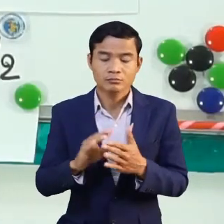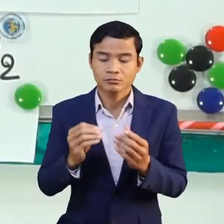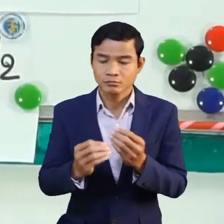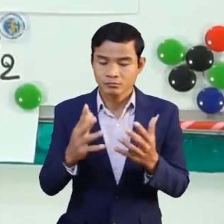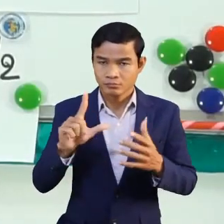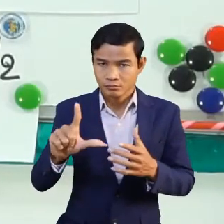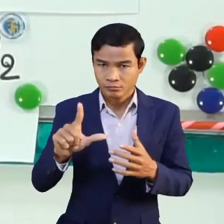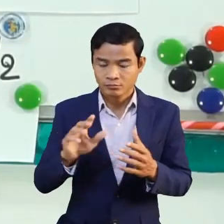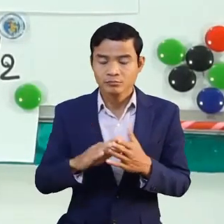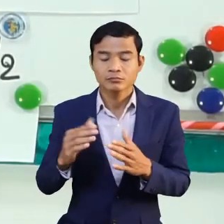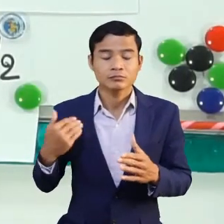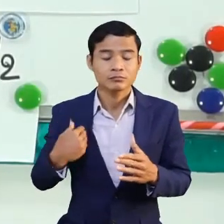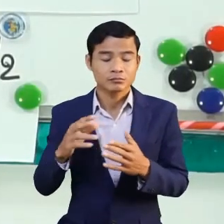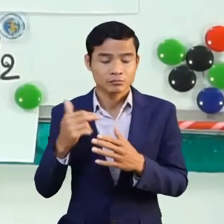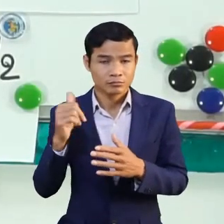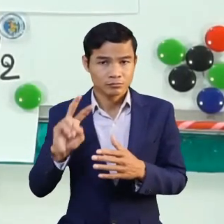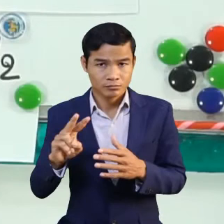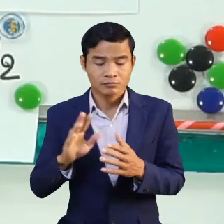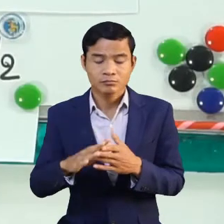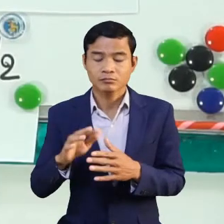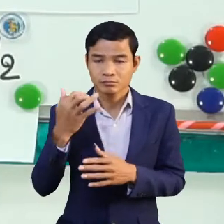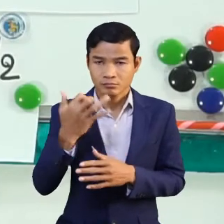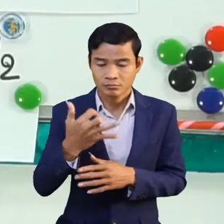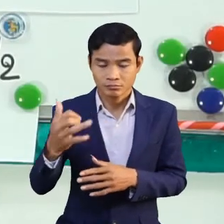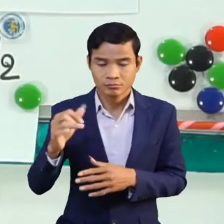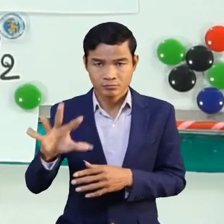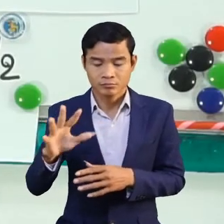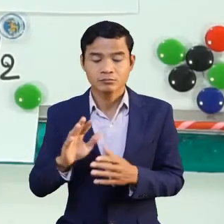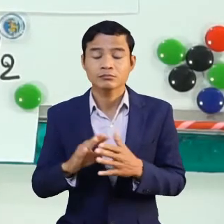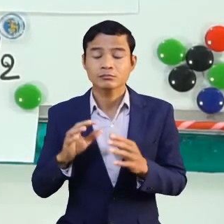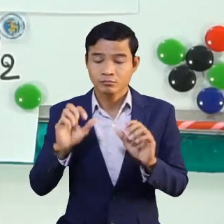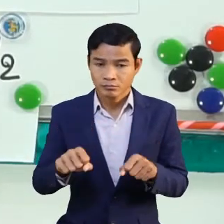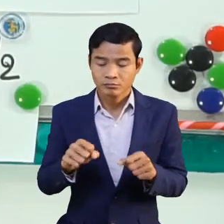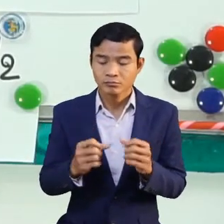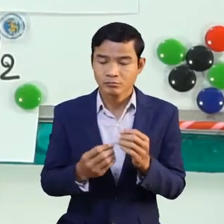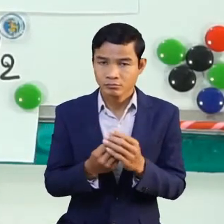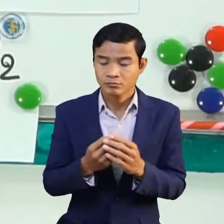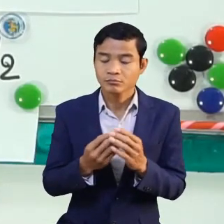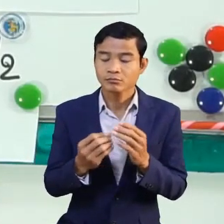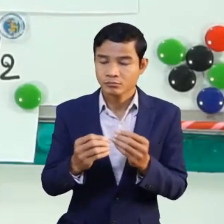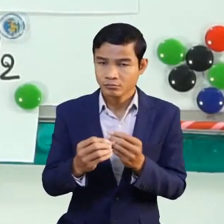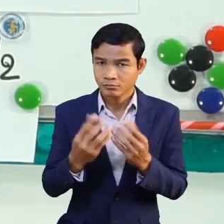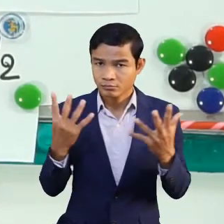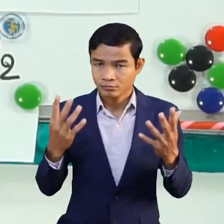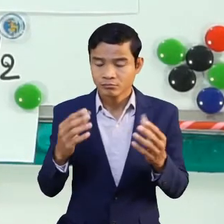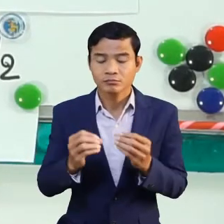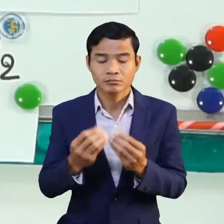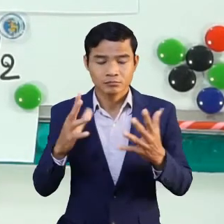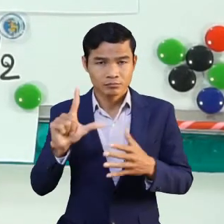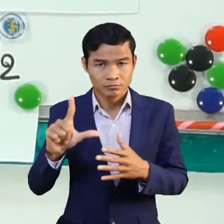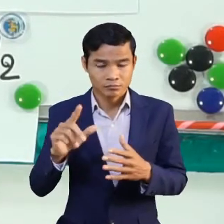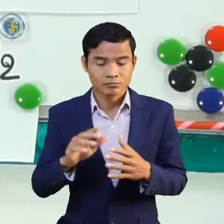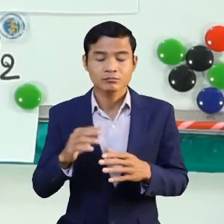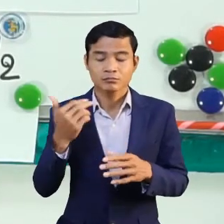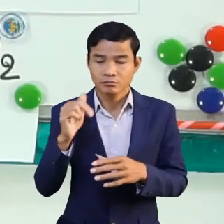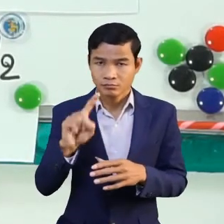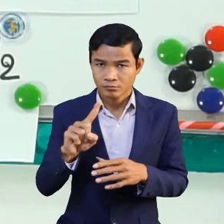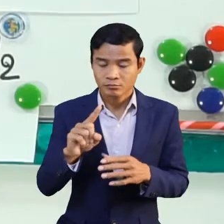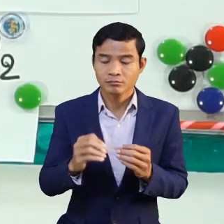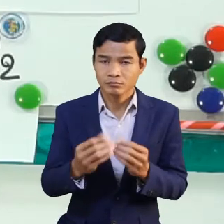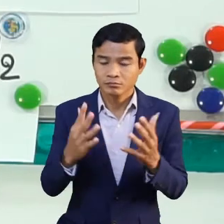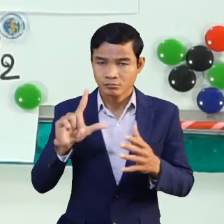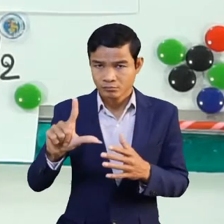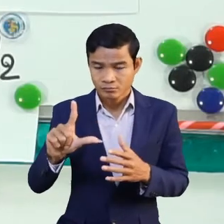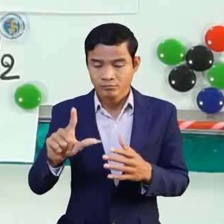ន775ដើមចាយើងអាចនិយាយថាច្រើនជាងចាបើនិយាយពីចំការទី1យើងប្រាប់ពីថាច្រើនជាងហ្នឹងក៏ណា